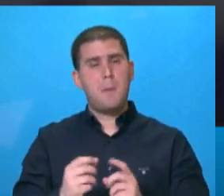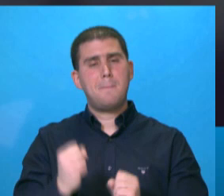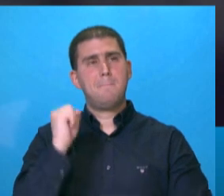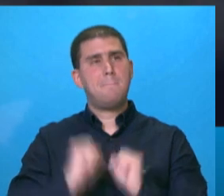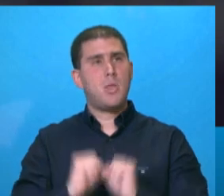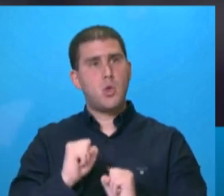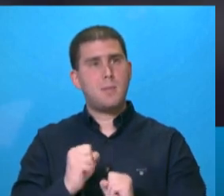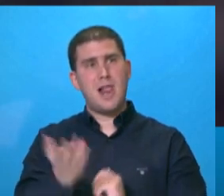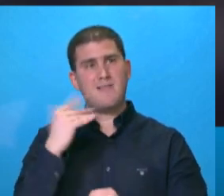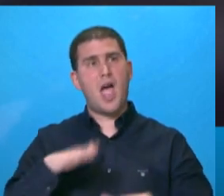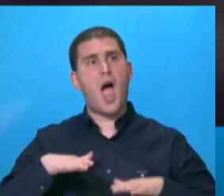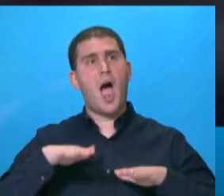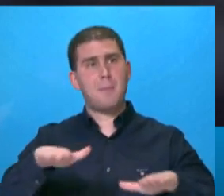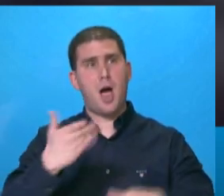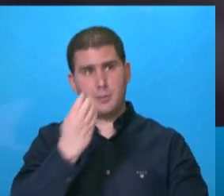לקראת ההמראה.